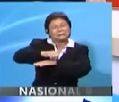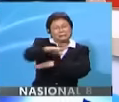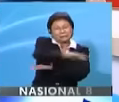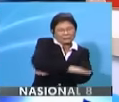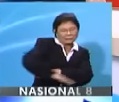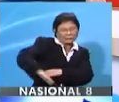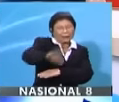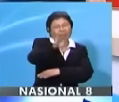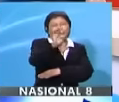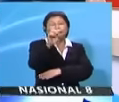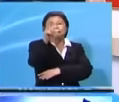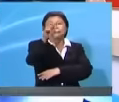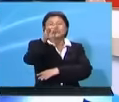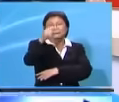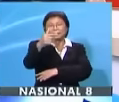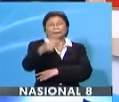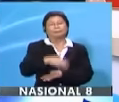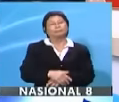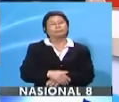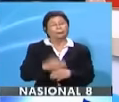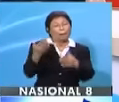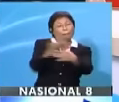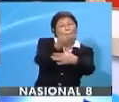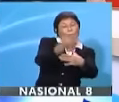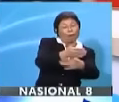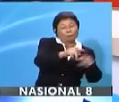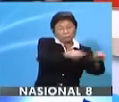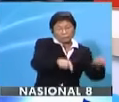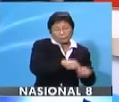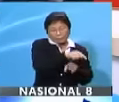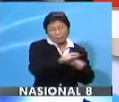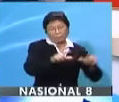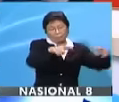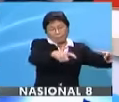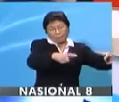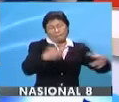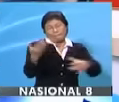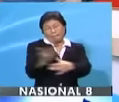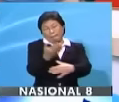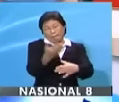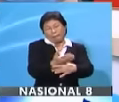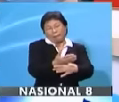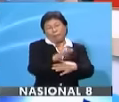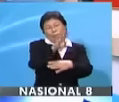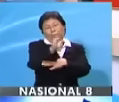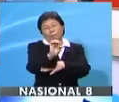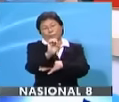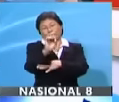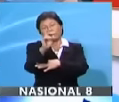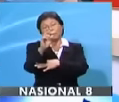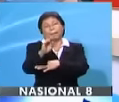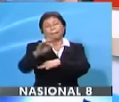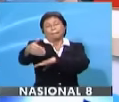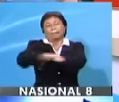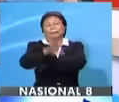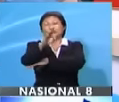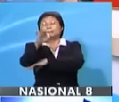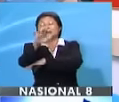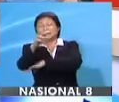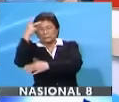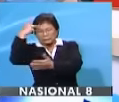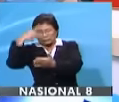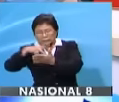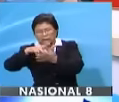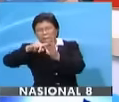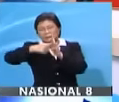sekitar Beting Patinggi Ali. Pencerobohan di kawasan yang terletak kira-kira 84 batu nautika daripada pantai Miri itu dikesan sejak